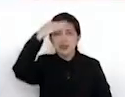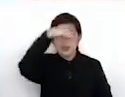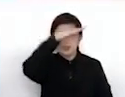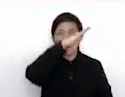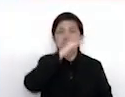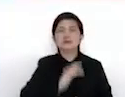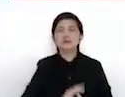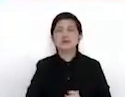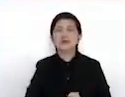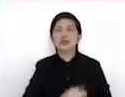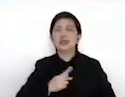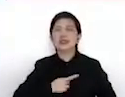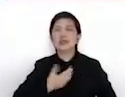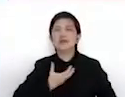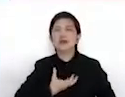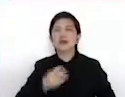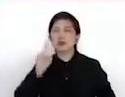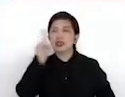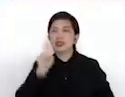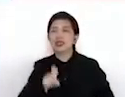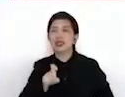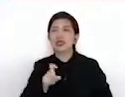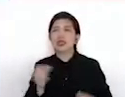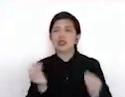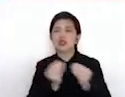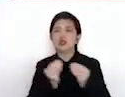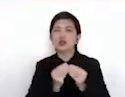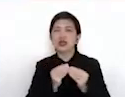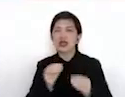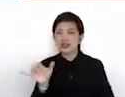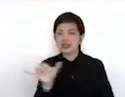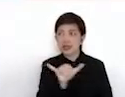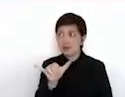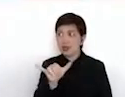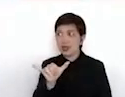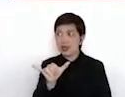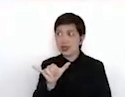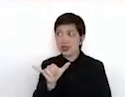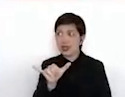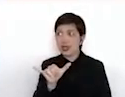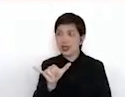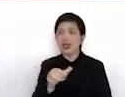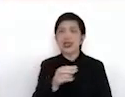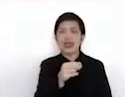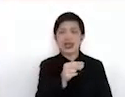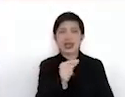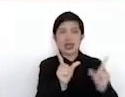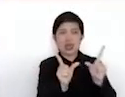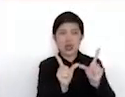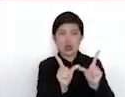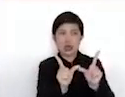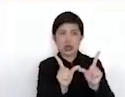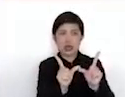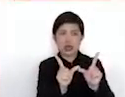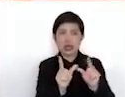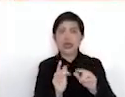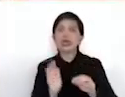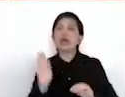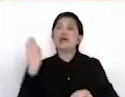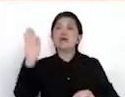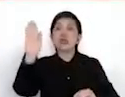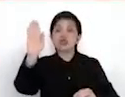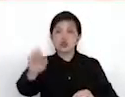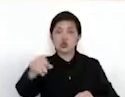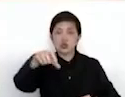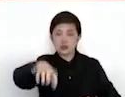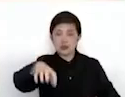mengenai itu Kan jumlahnya sama ya disama katakan antara RW yang EE maju eh